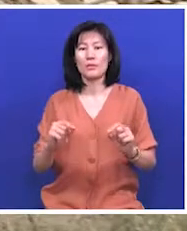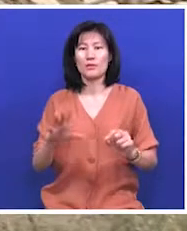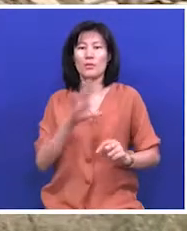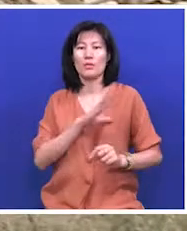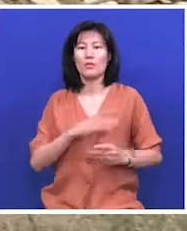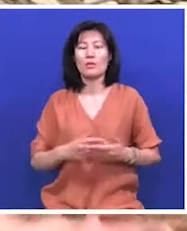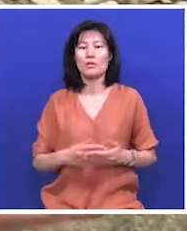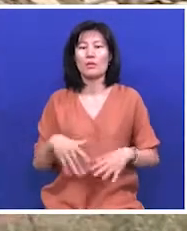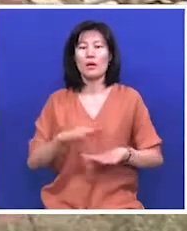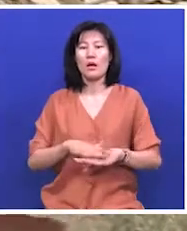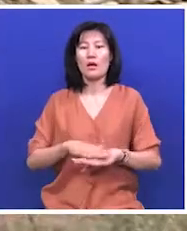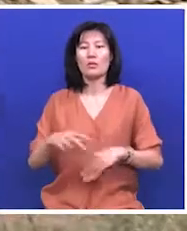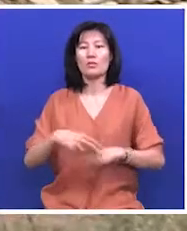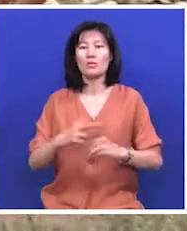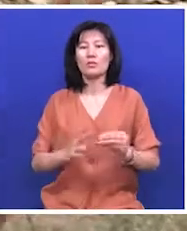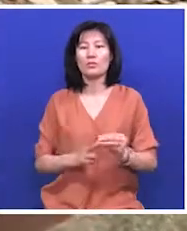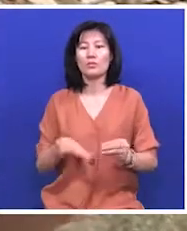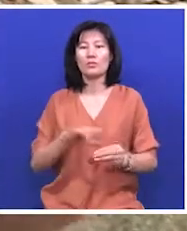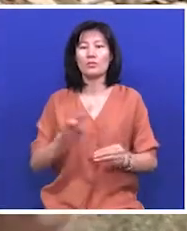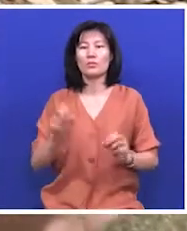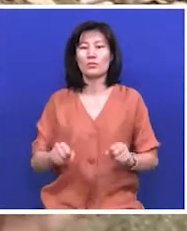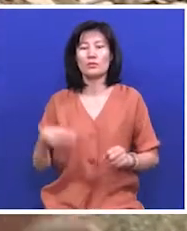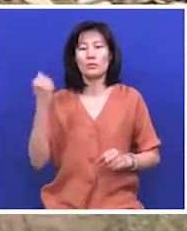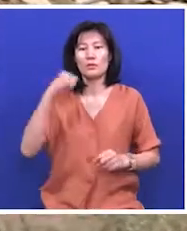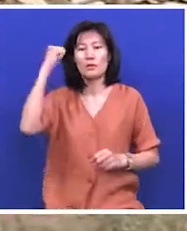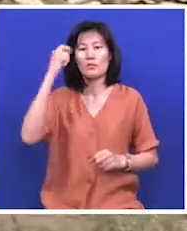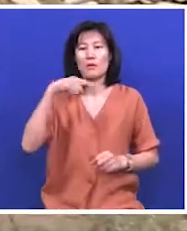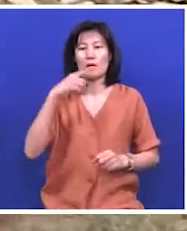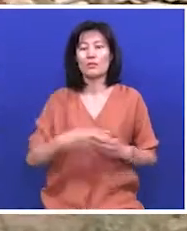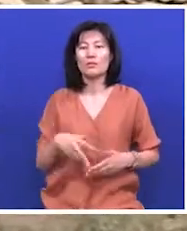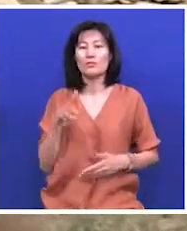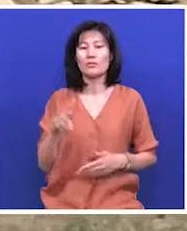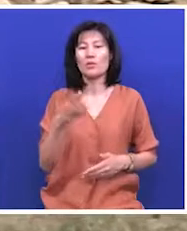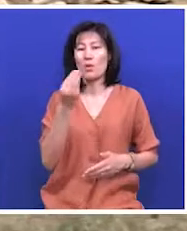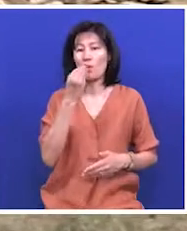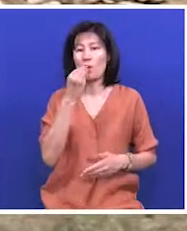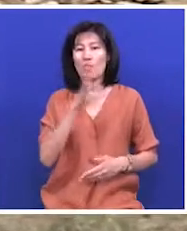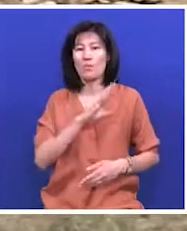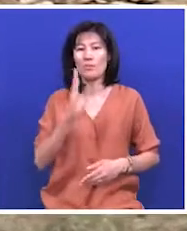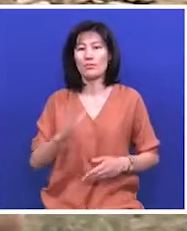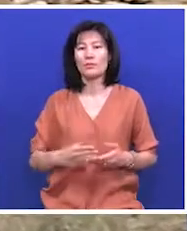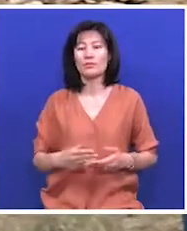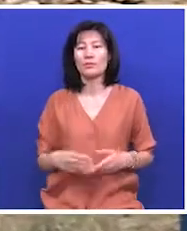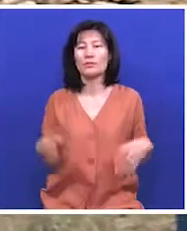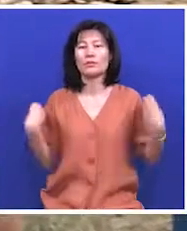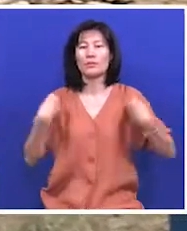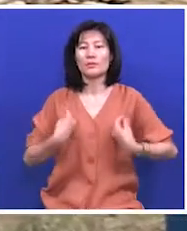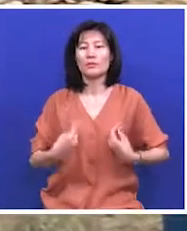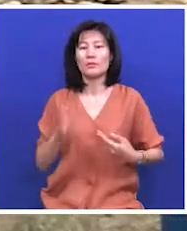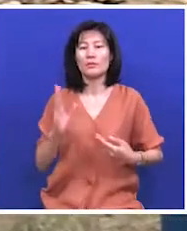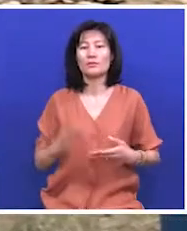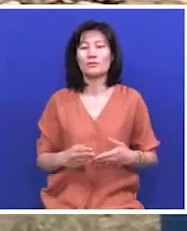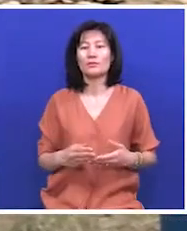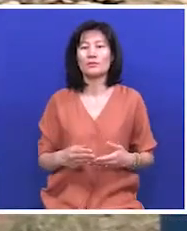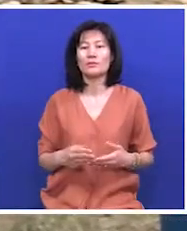бізді. Сол жерде халқымыз, мына 18 миллион халқыма мен рахметімді айтам. Үш мезгіл ыстық тамағымызды іштік,